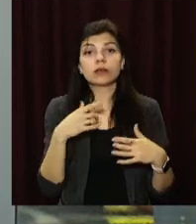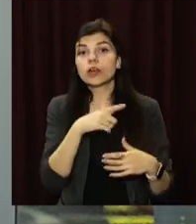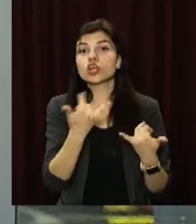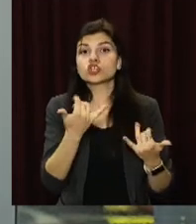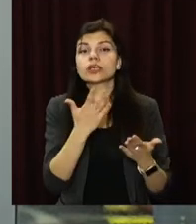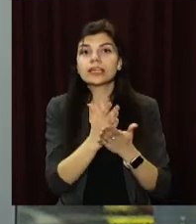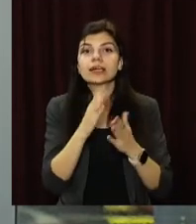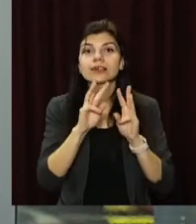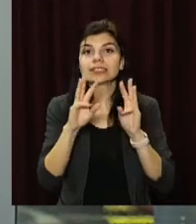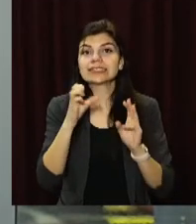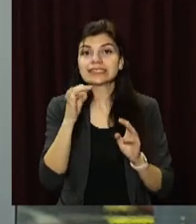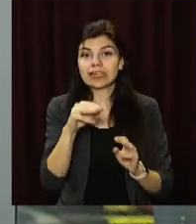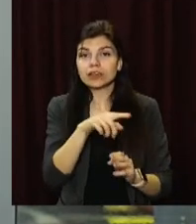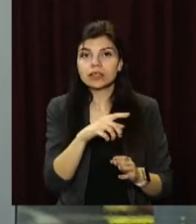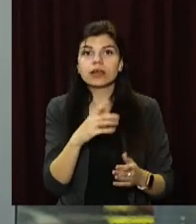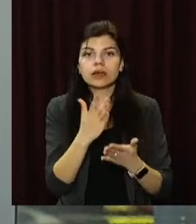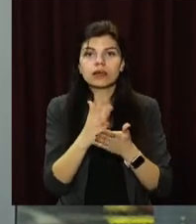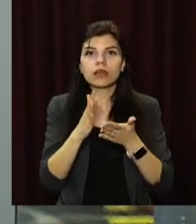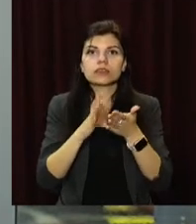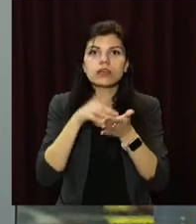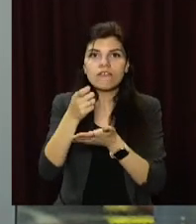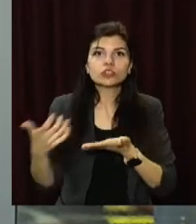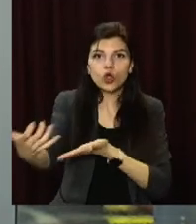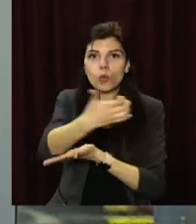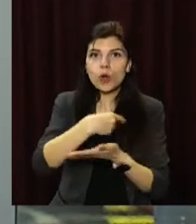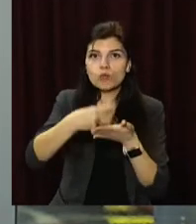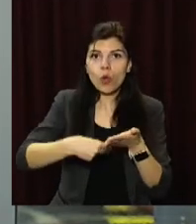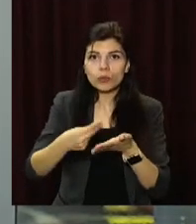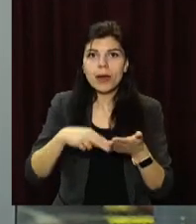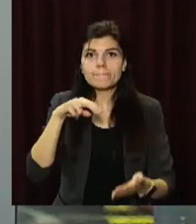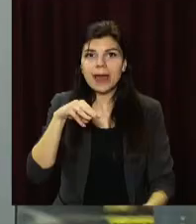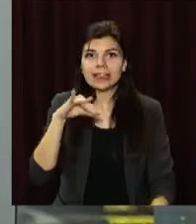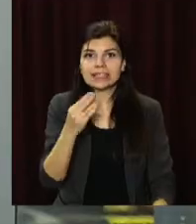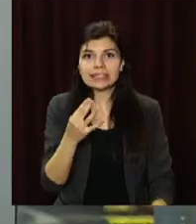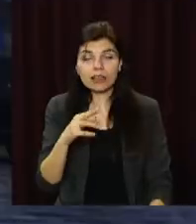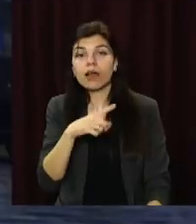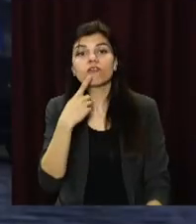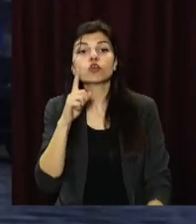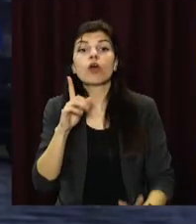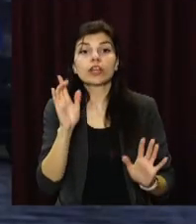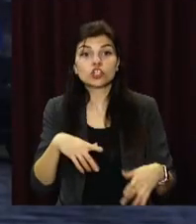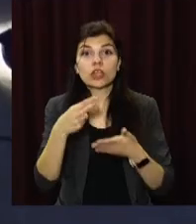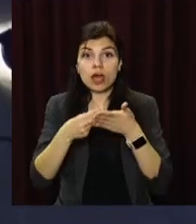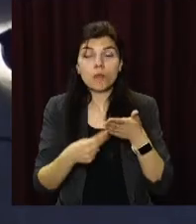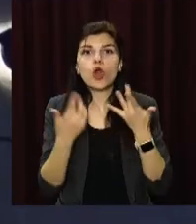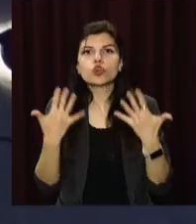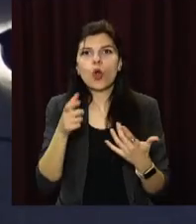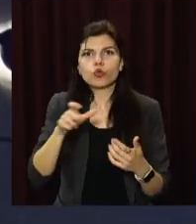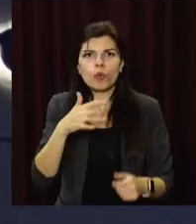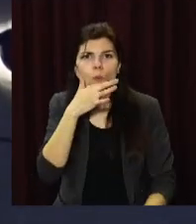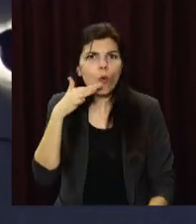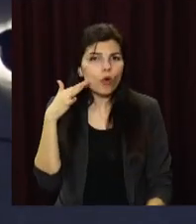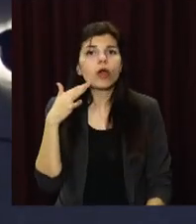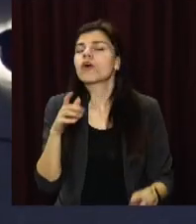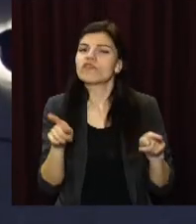сайті петиції майже 1000 з потрібних 3. Втім, кажуть у міськраді, навіть якщо петиція набере необхідну кількість